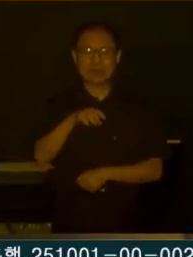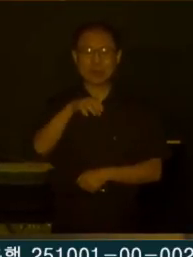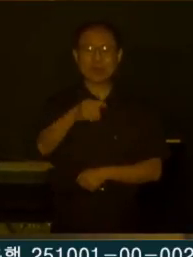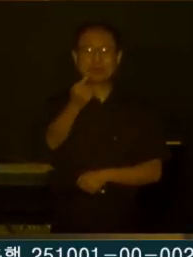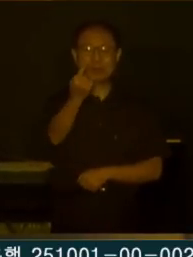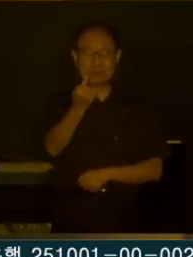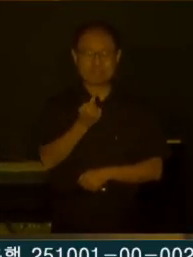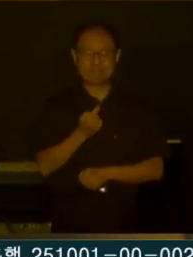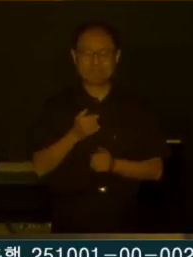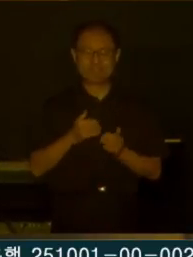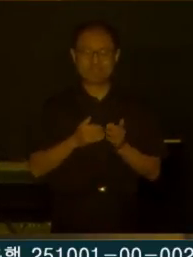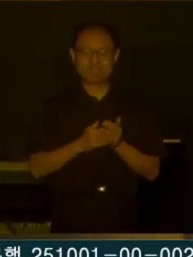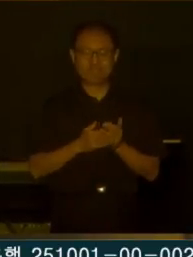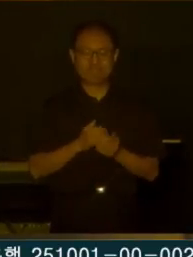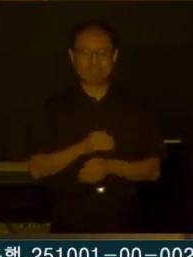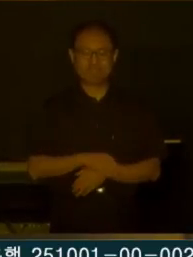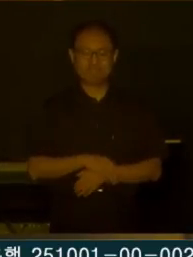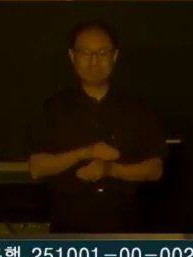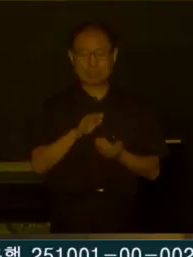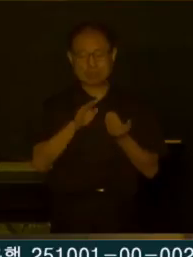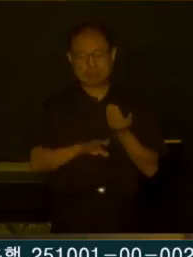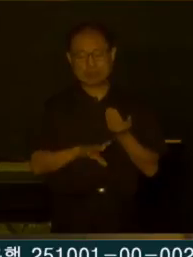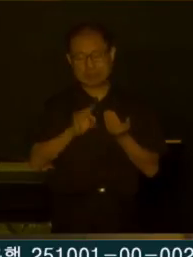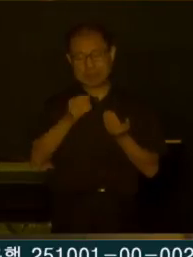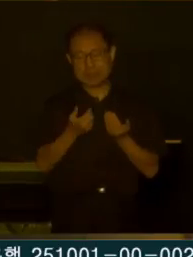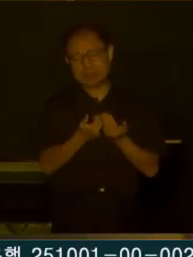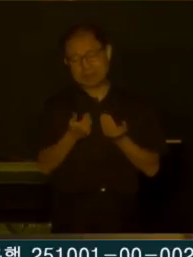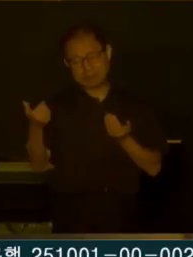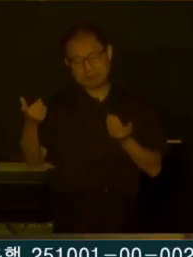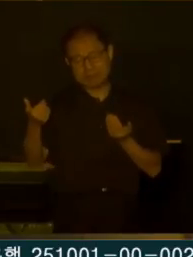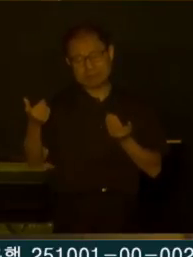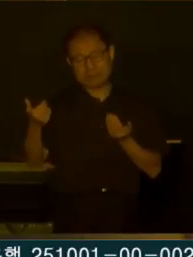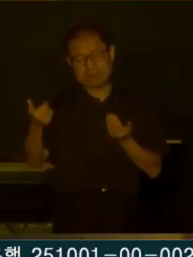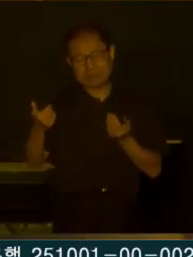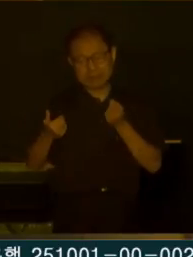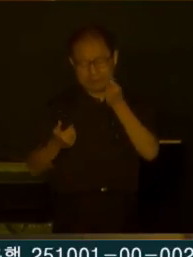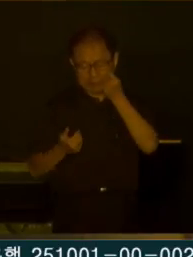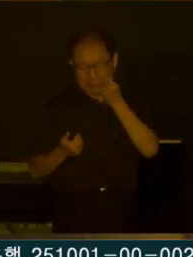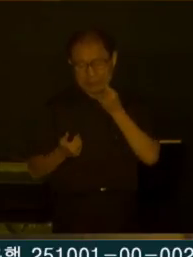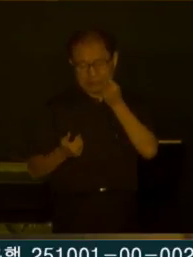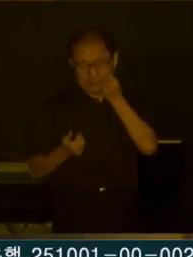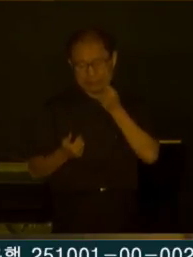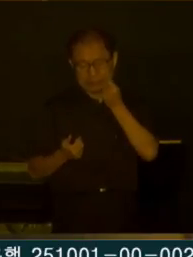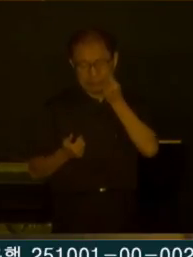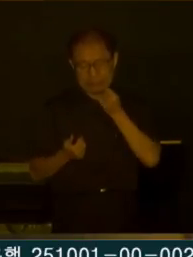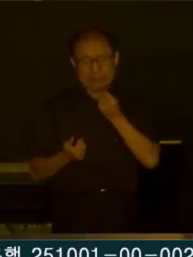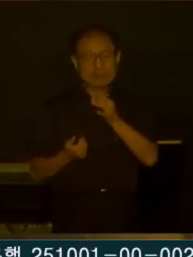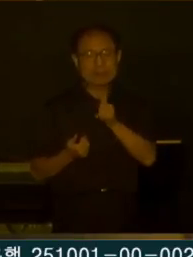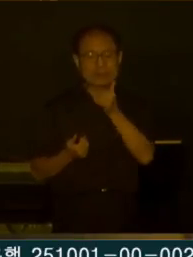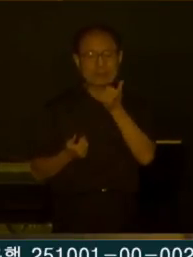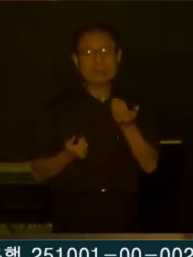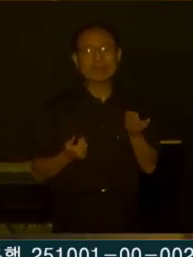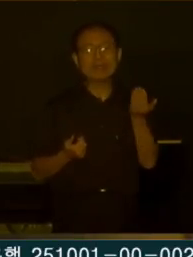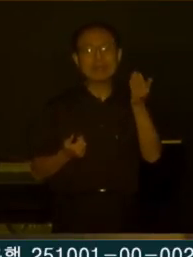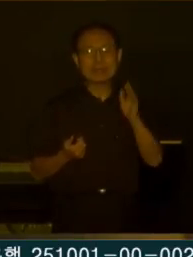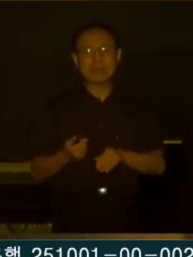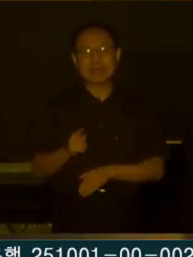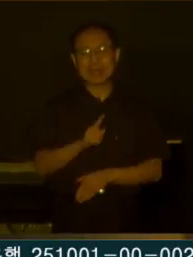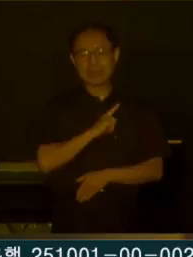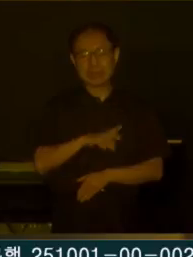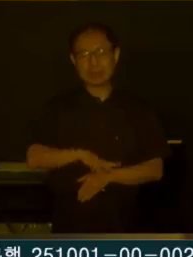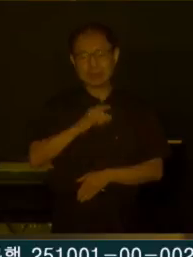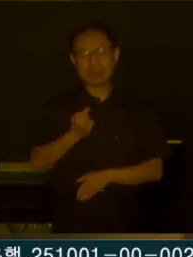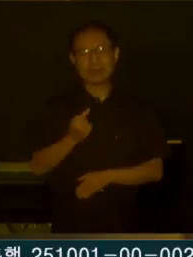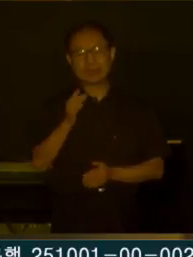와 계십니다. 후배를 먼저 보내고도 크나큰 슬픔을 안으셨을 텐데 가장